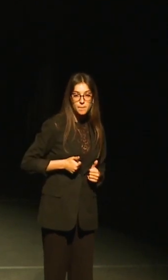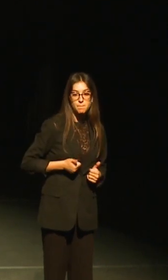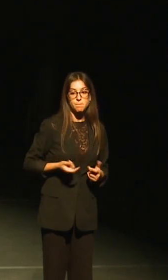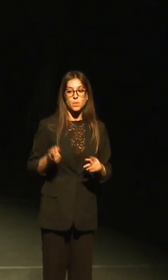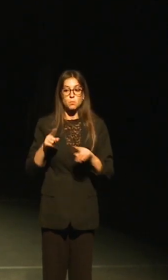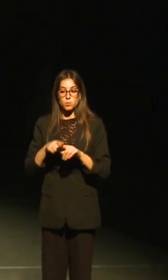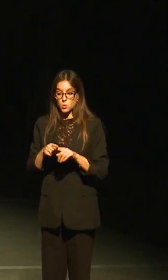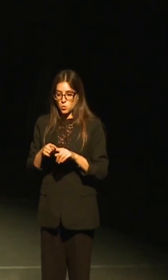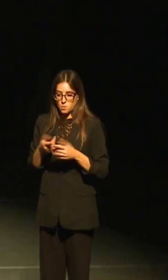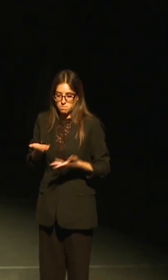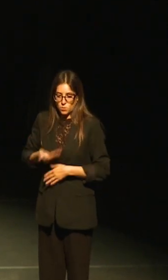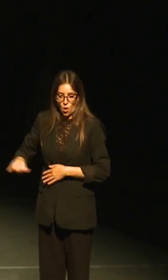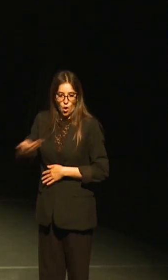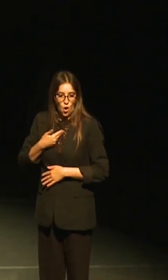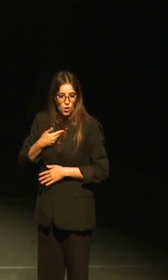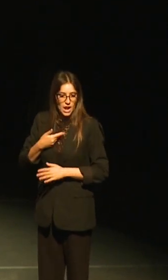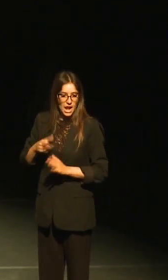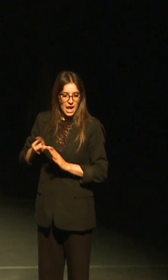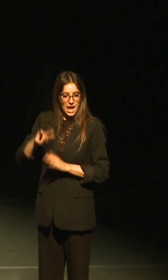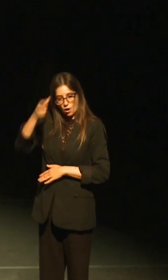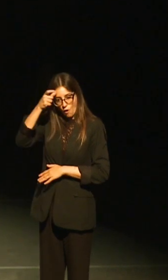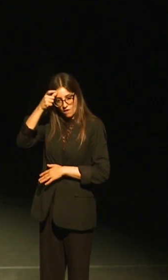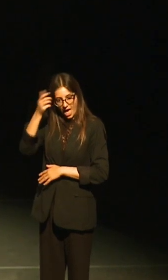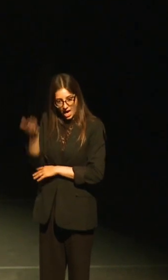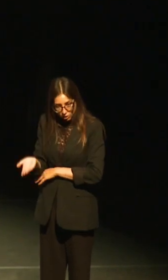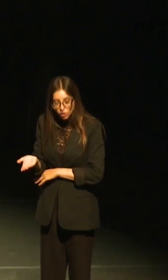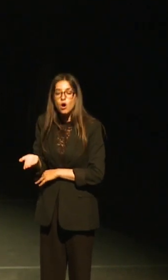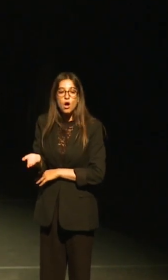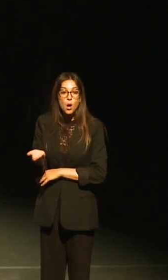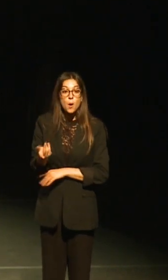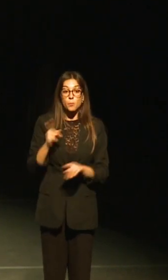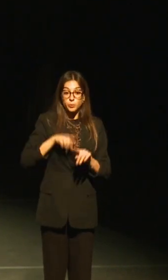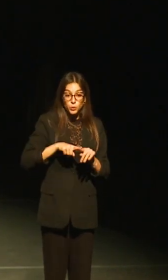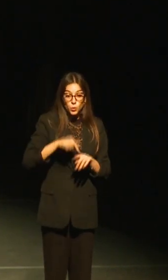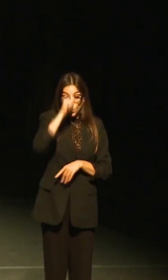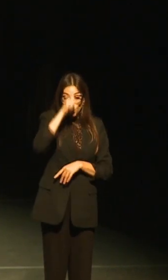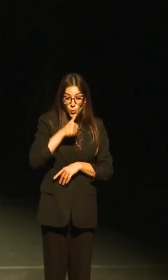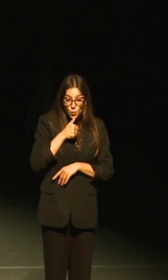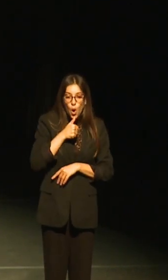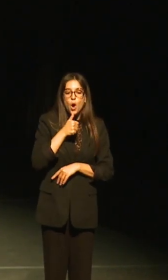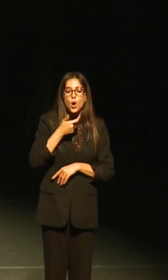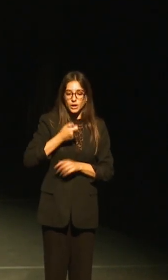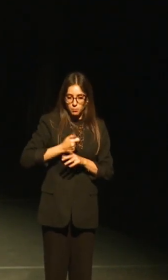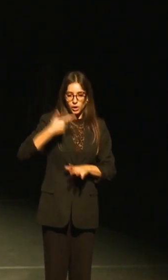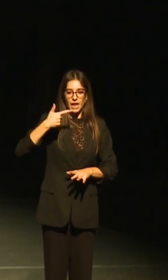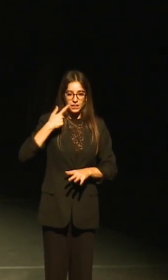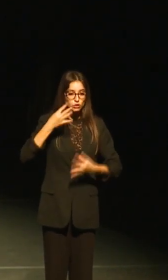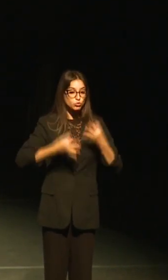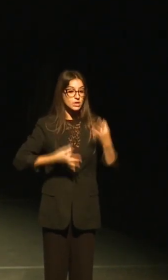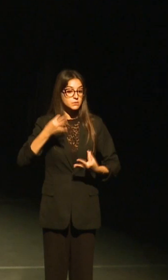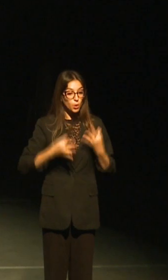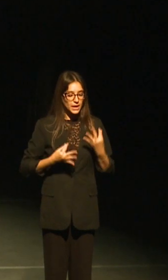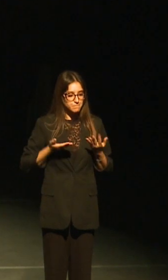il nostro legislatore con un ruolo importante anche da parte della giurisprudenza che diciamo che in questo periodo non sta aiutando molto